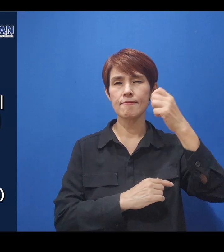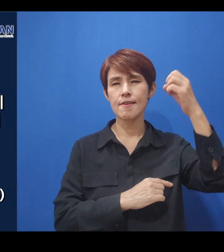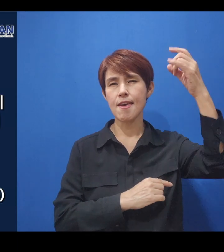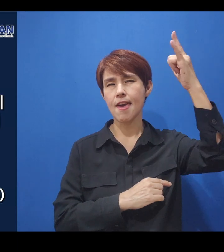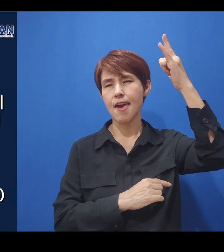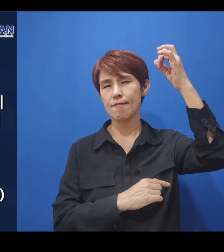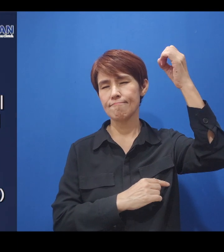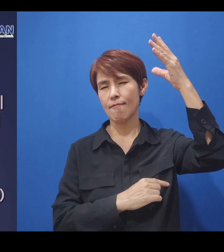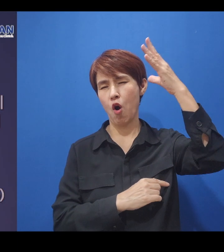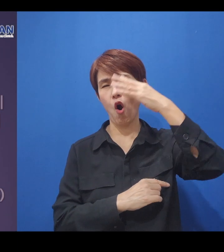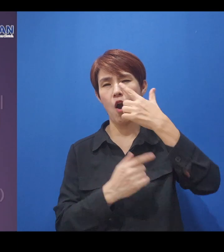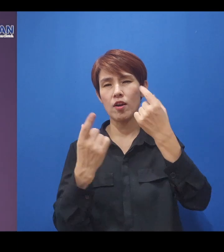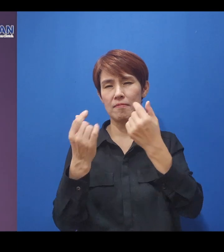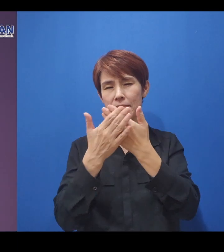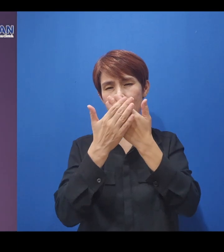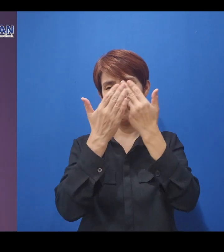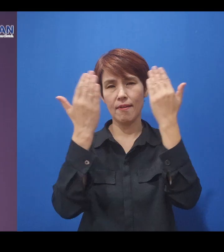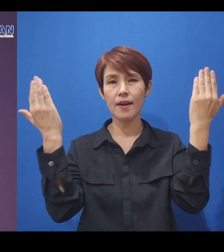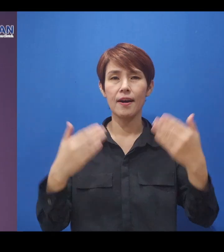것 같더라.